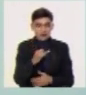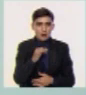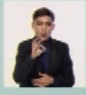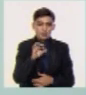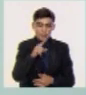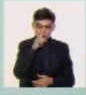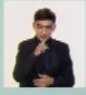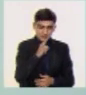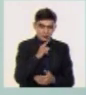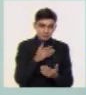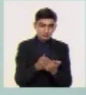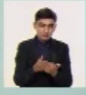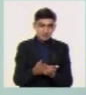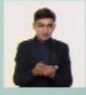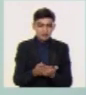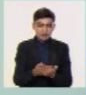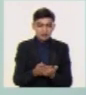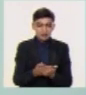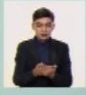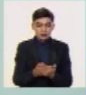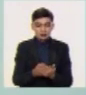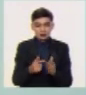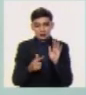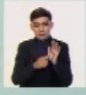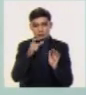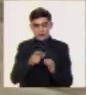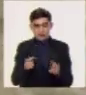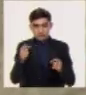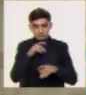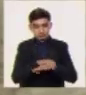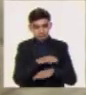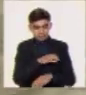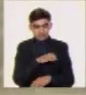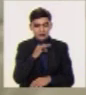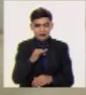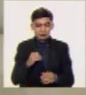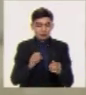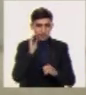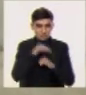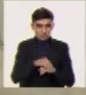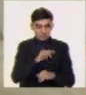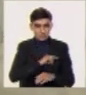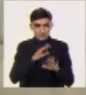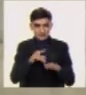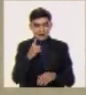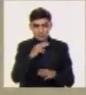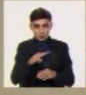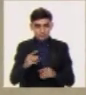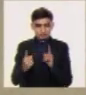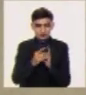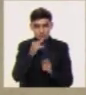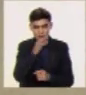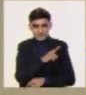Қазан айында егер не болмасам 7 науқас анықталды. Қарагешке дейін аурухана аумағынан 1 минутқа да шыға